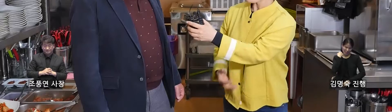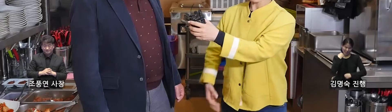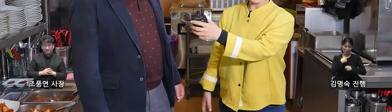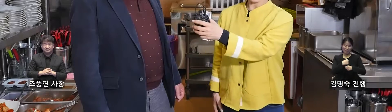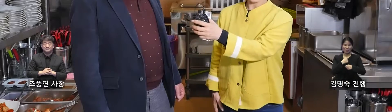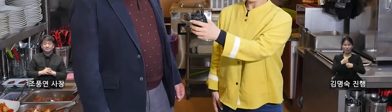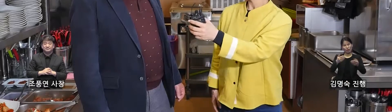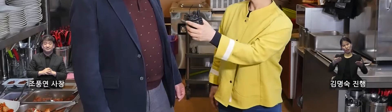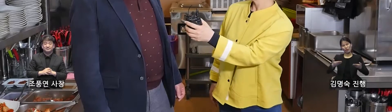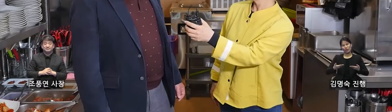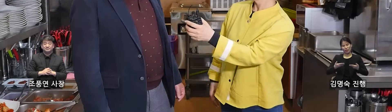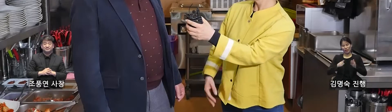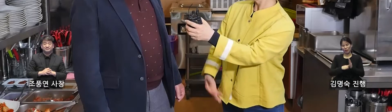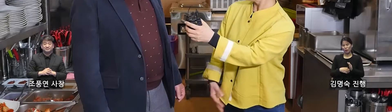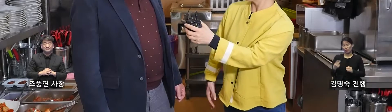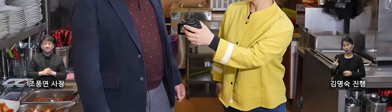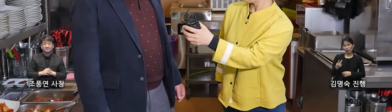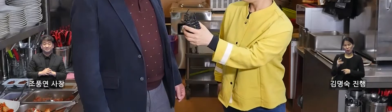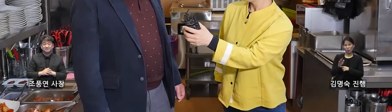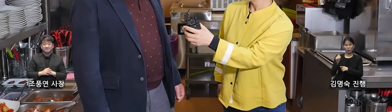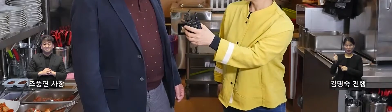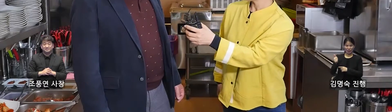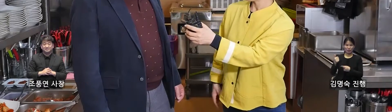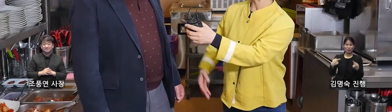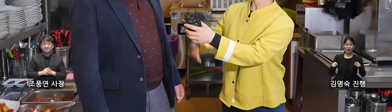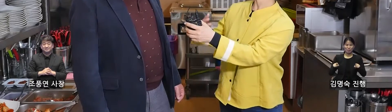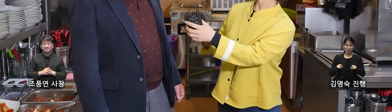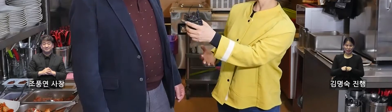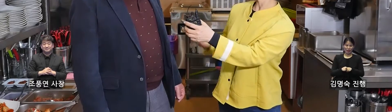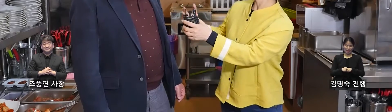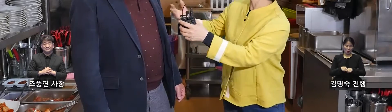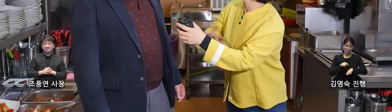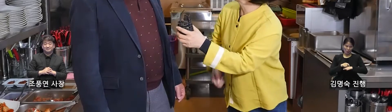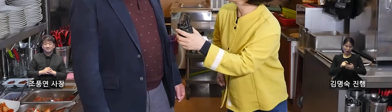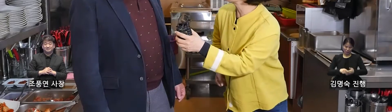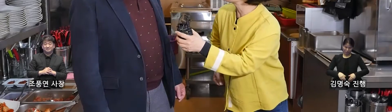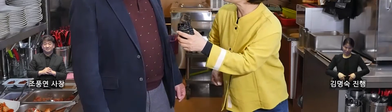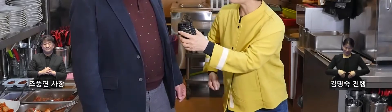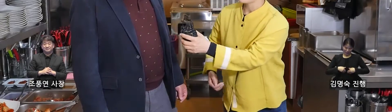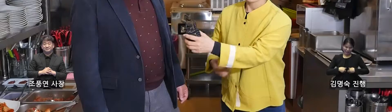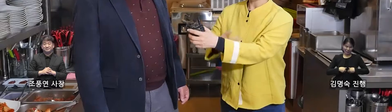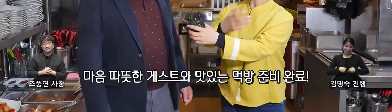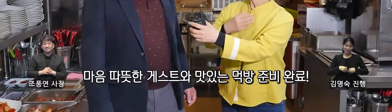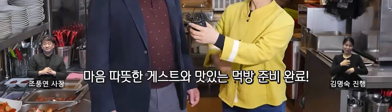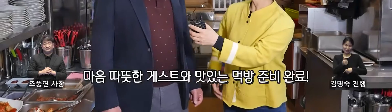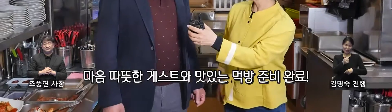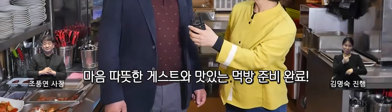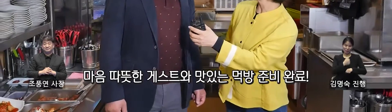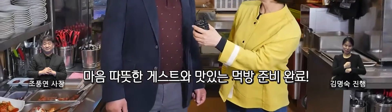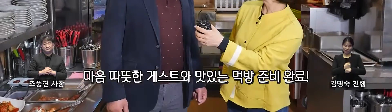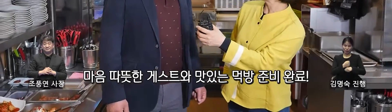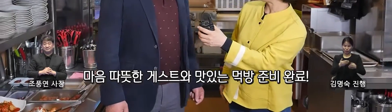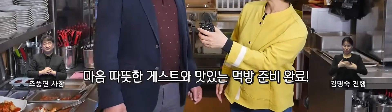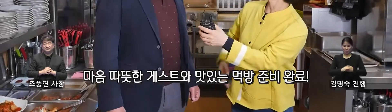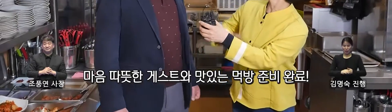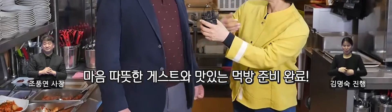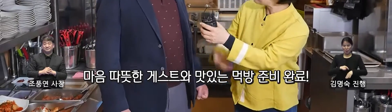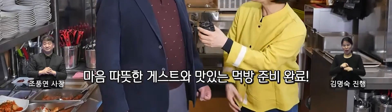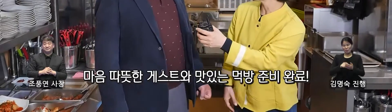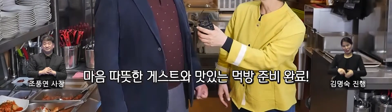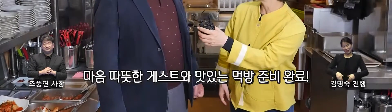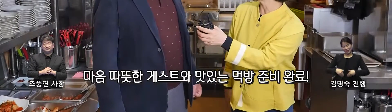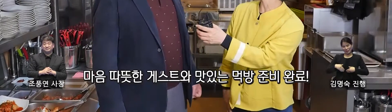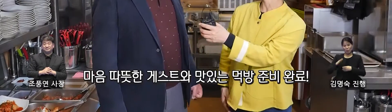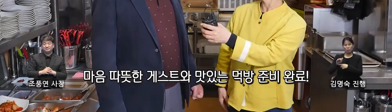또 해주시면. 또 우리 오늘 이곳에 마음 따뜻한 사장님이 해주시면 마음 따뜻한 본부장님과 제가